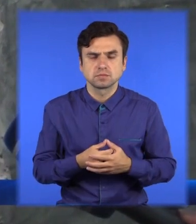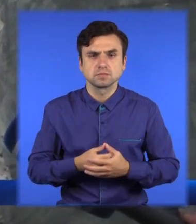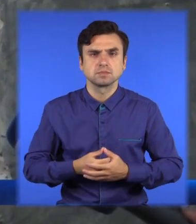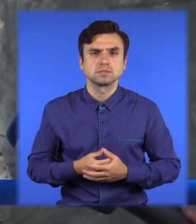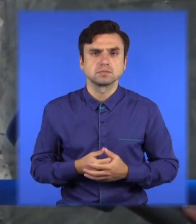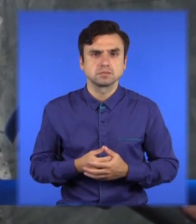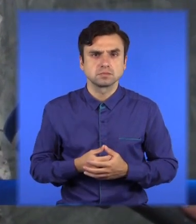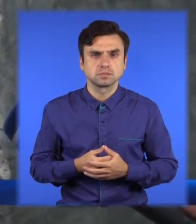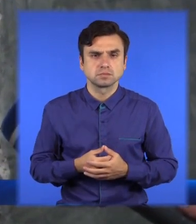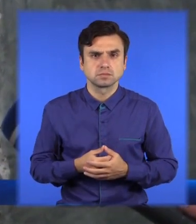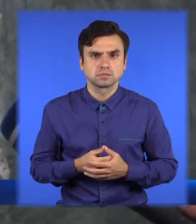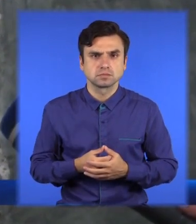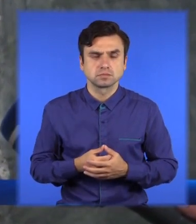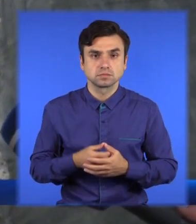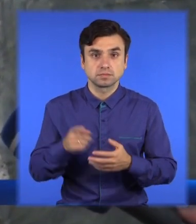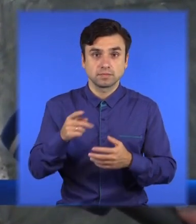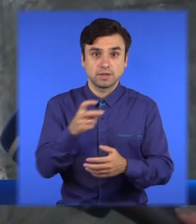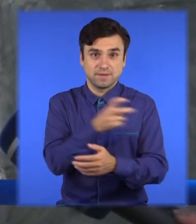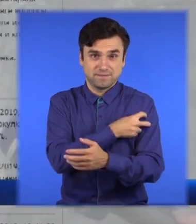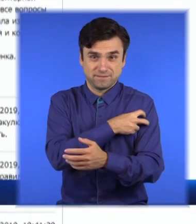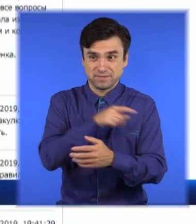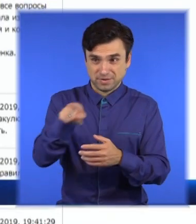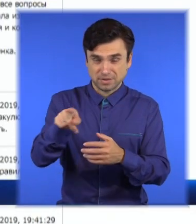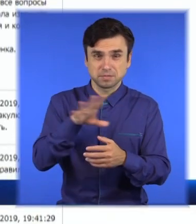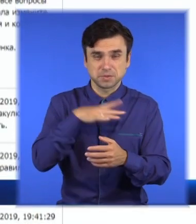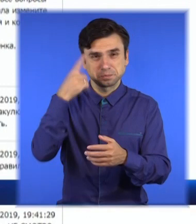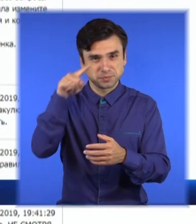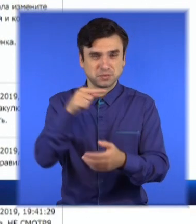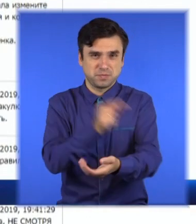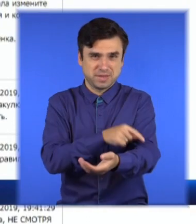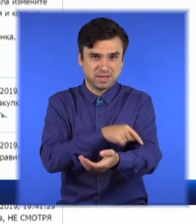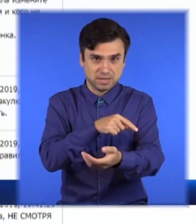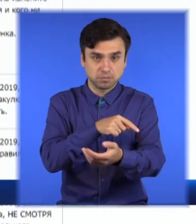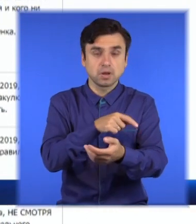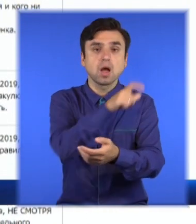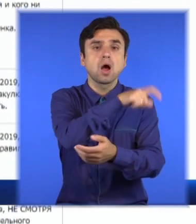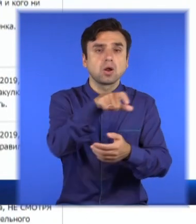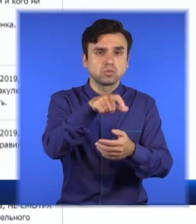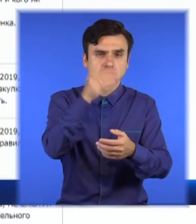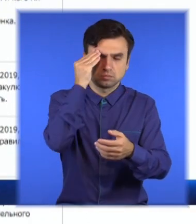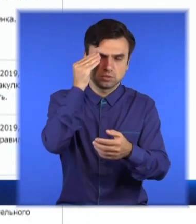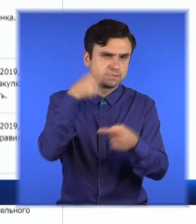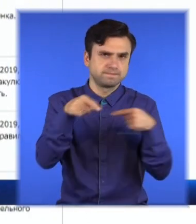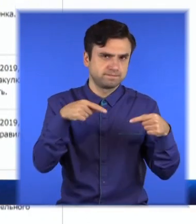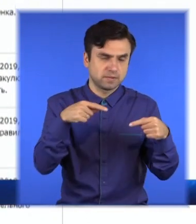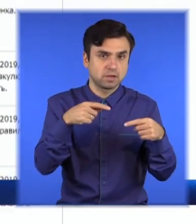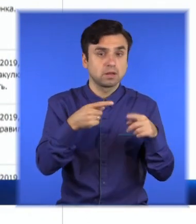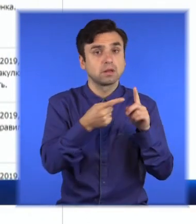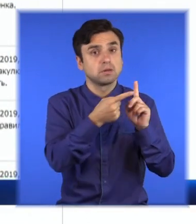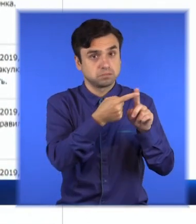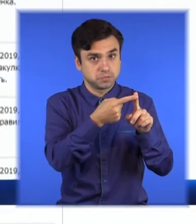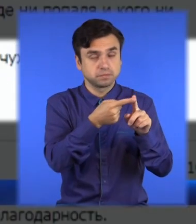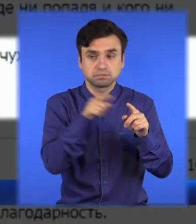стало тяжелее, он отяжелел, и никто же его не держал здесь. Про лікарку Боровик пацієнти відгукуються по-різному.